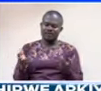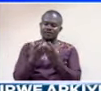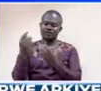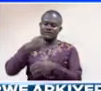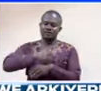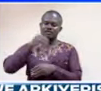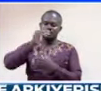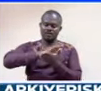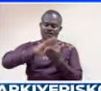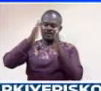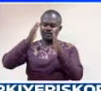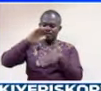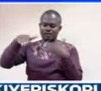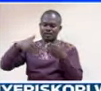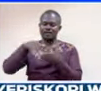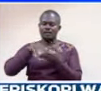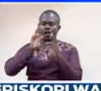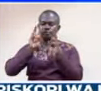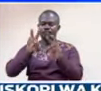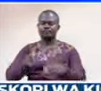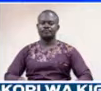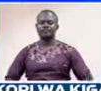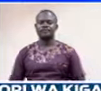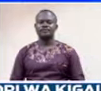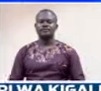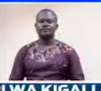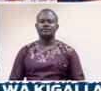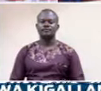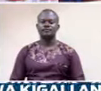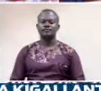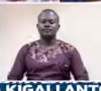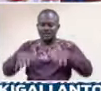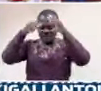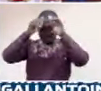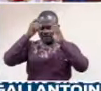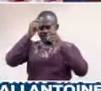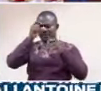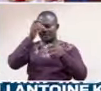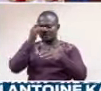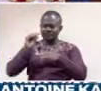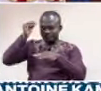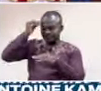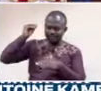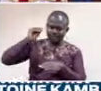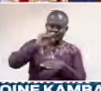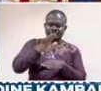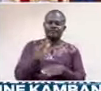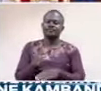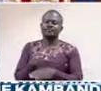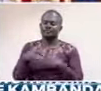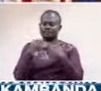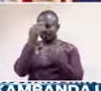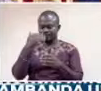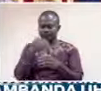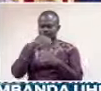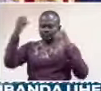mukuru w'abatagatifu bose. Ni inkuru tugezwaho na Jean-Pierre Kagabo. Perezida wa Repubulika Paul Kagame yagenewe ubutumwa bwifuriza ishya n'ihirwe Arikiyepiskopi